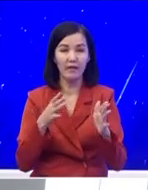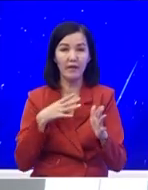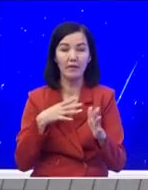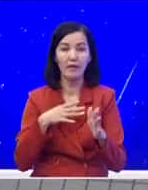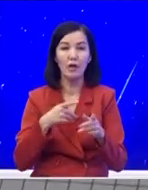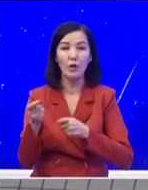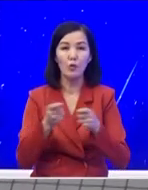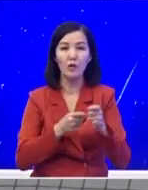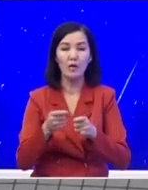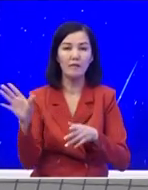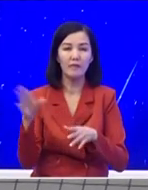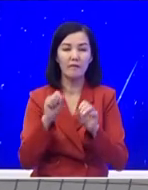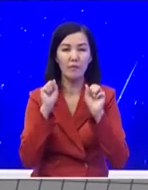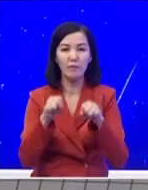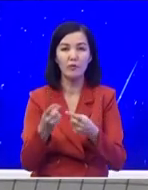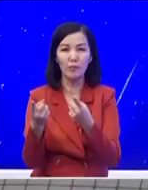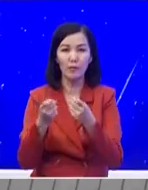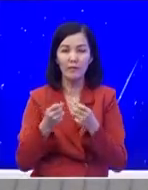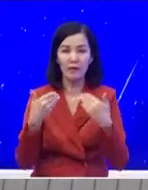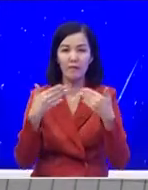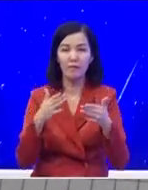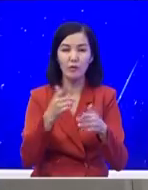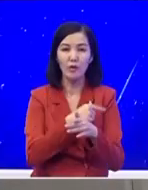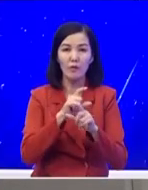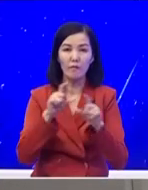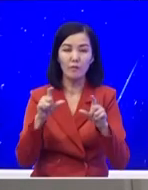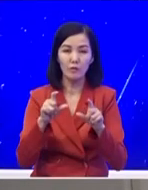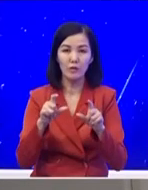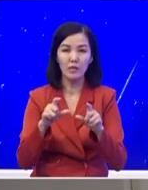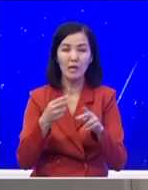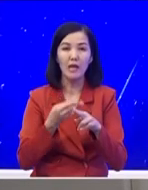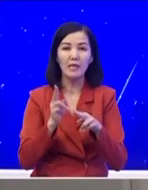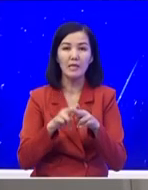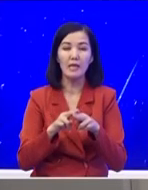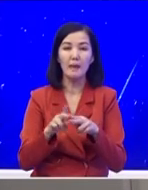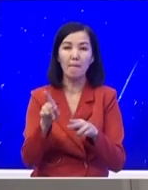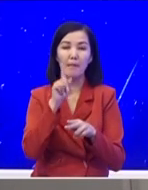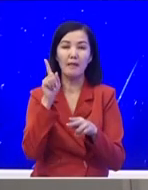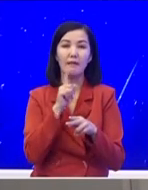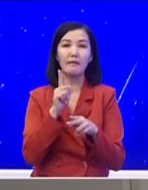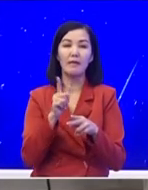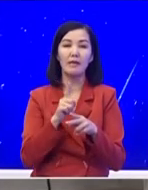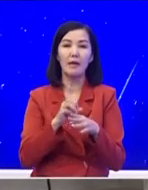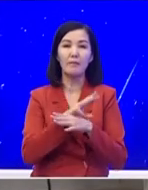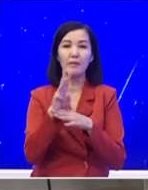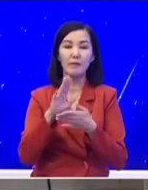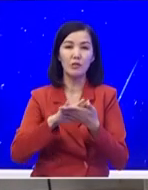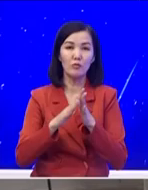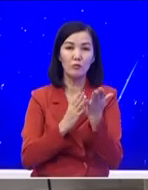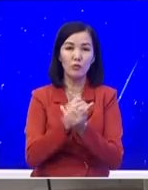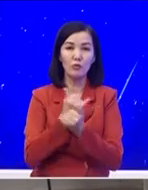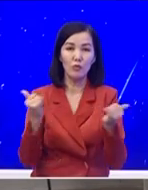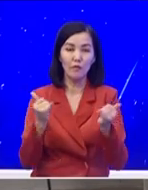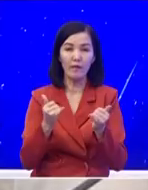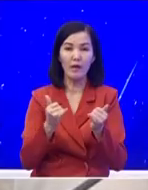больниц всеми возможными путями привлекать выпускников медицинских вузов. Для мотивации молодых специалистов им нужно обеспечить условия.